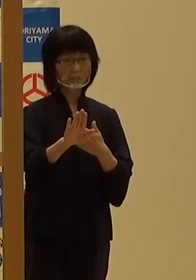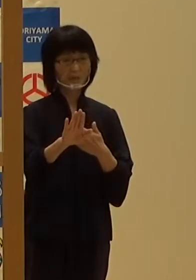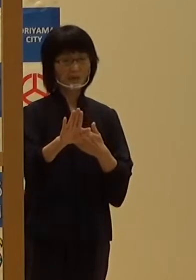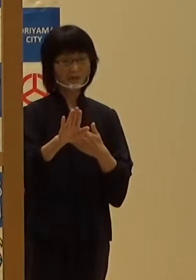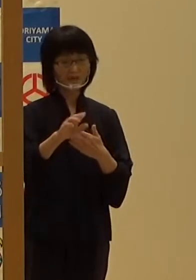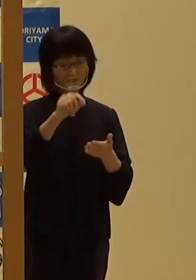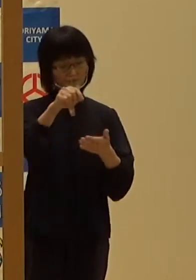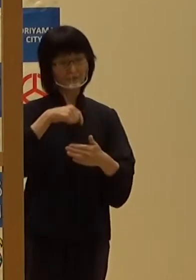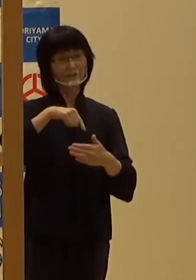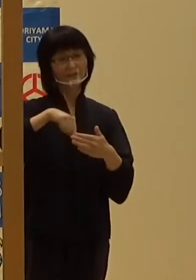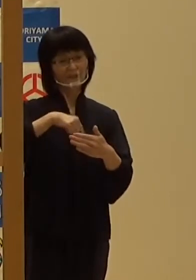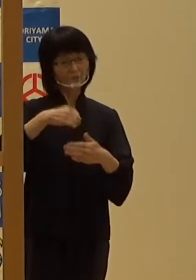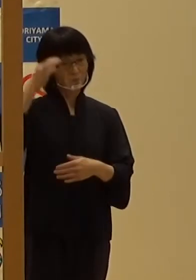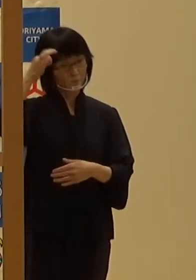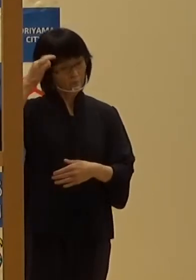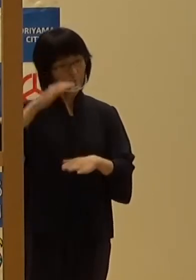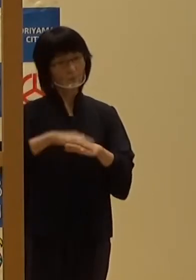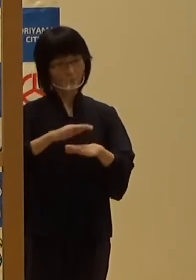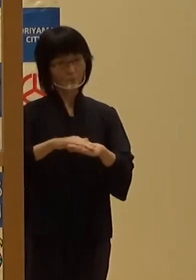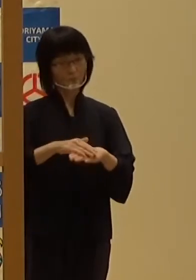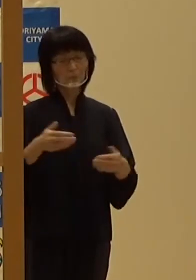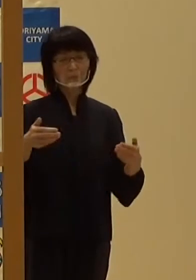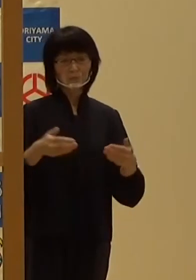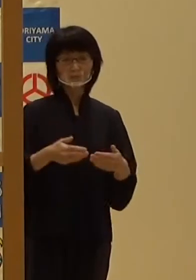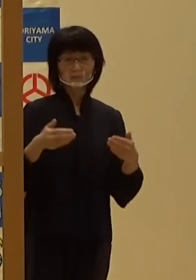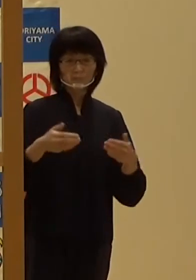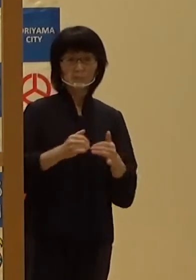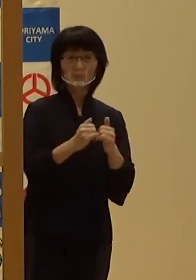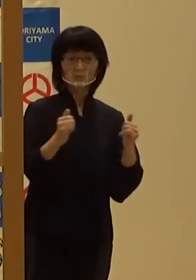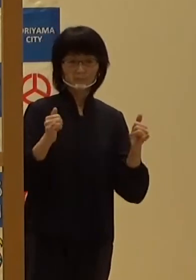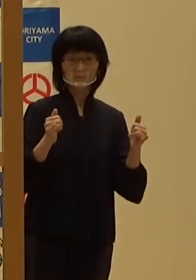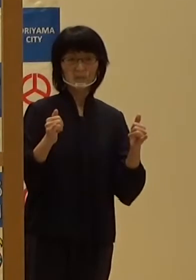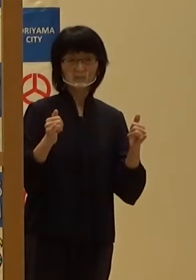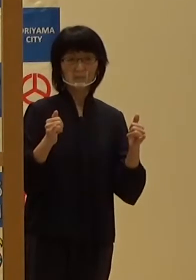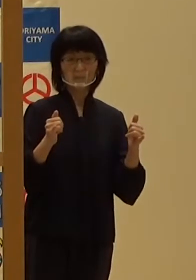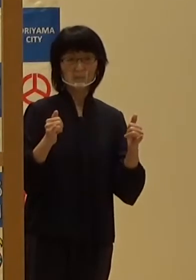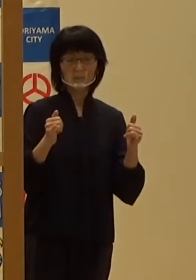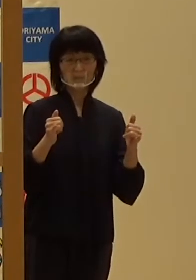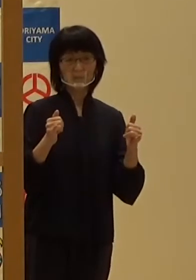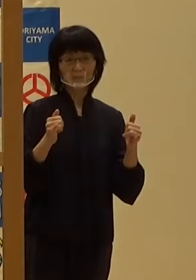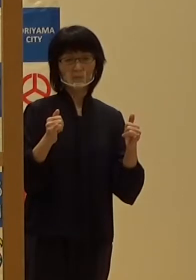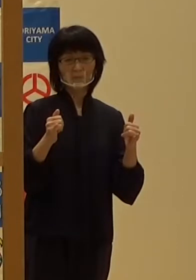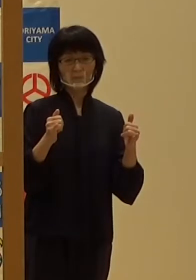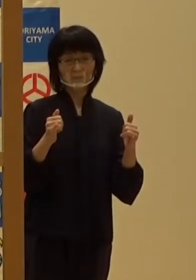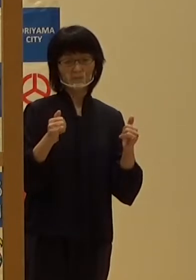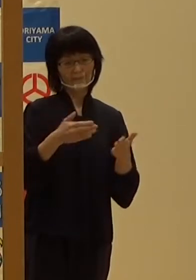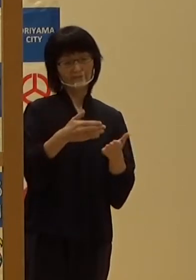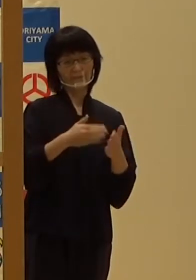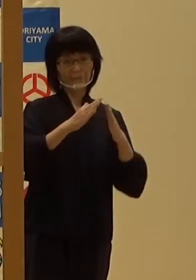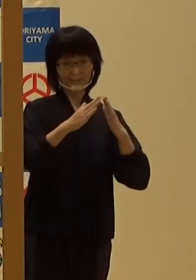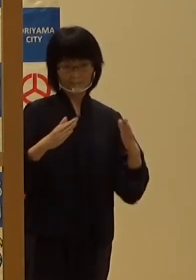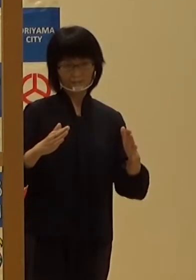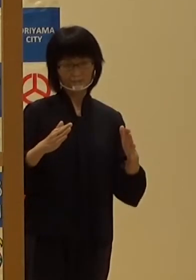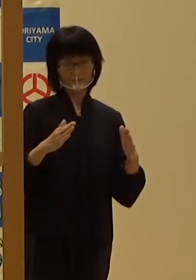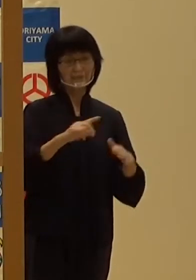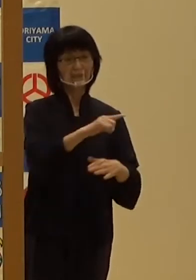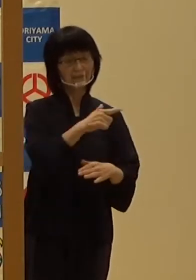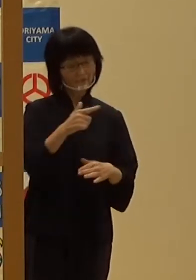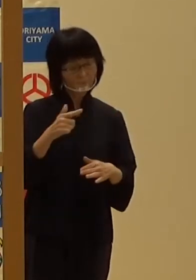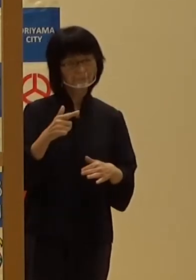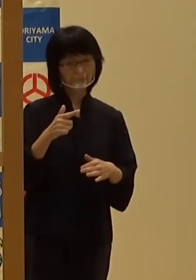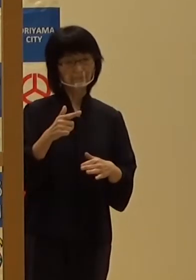容の評価方法や事業者、手を挙げられた方のプレゼンテーションなど伺いま